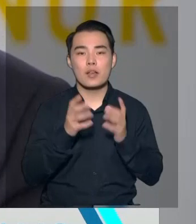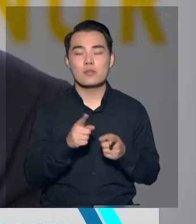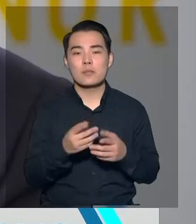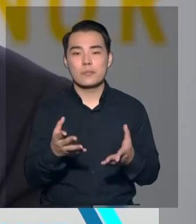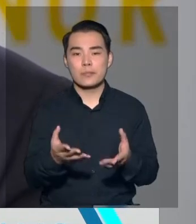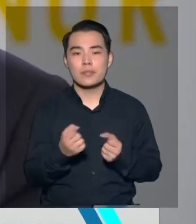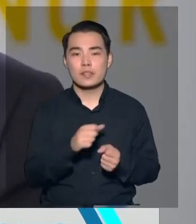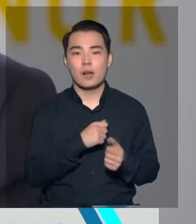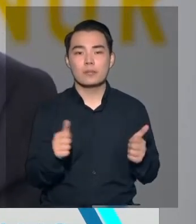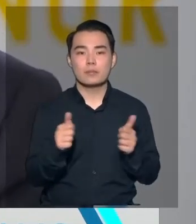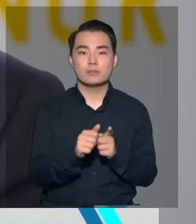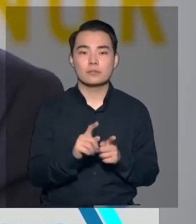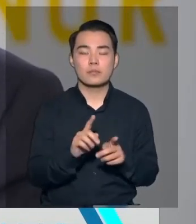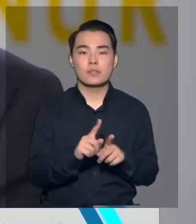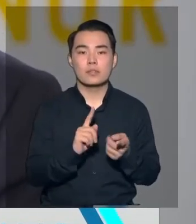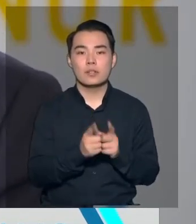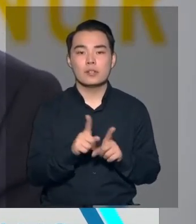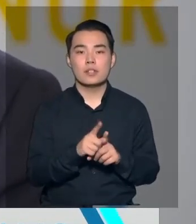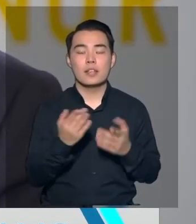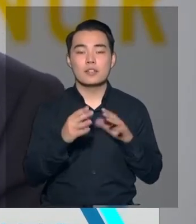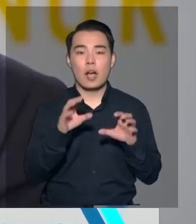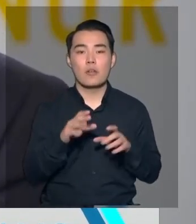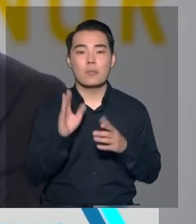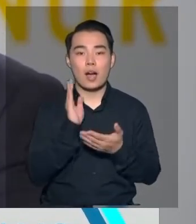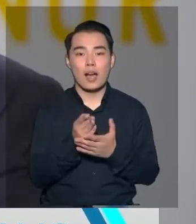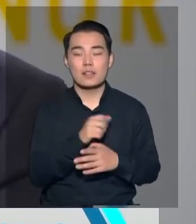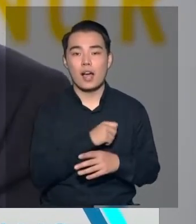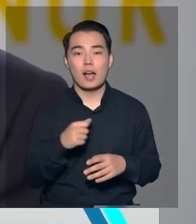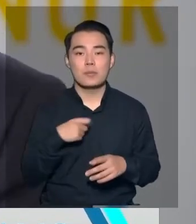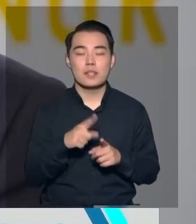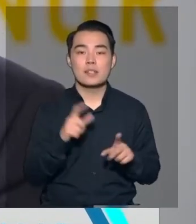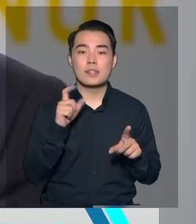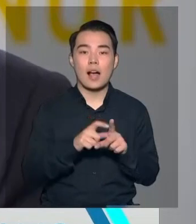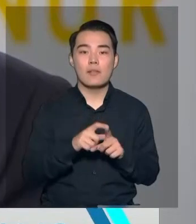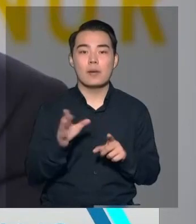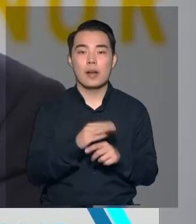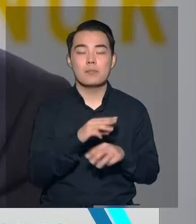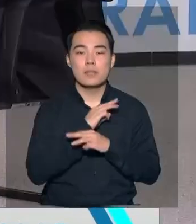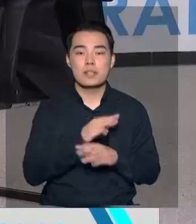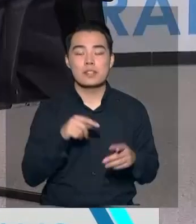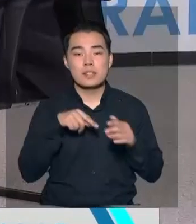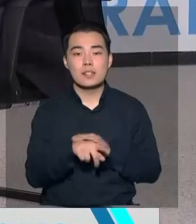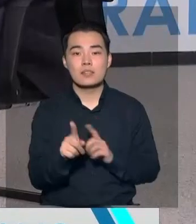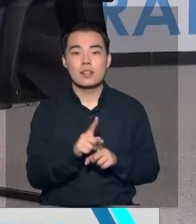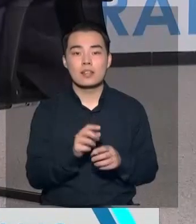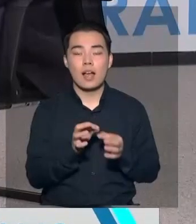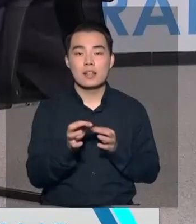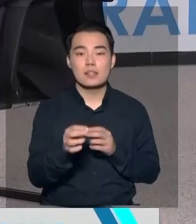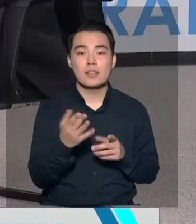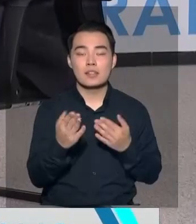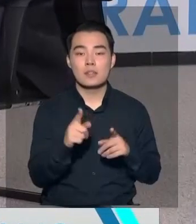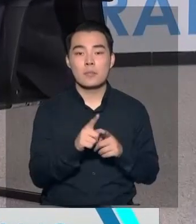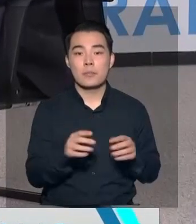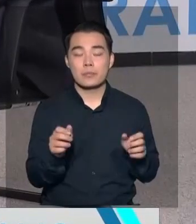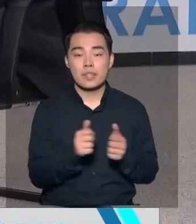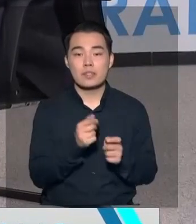тартып, мүше қылатындай күші, әлеуеті болса, олардың жаңағы айтқан сөздері мен істерінің арасындағы алшақтық азаятын болса,